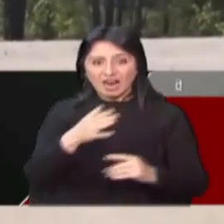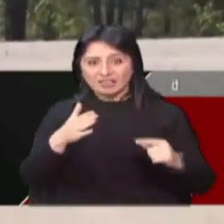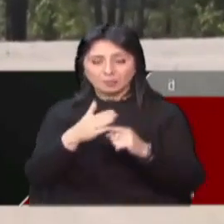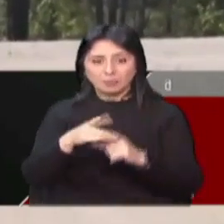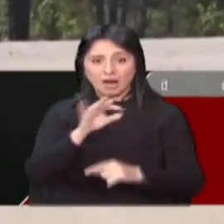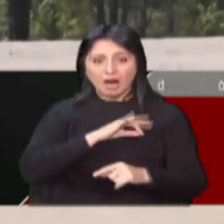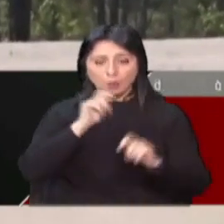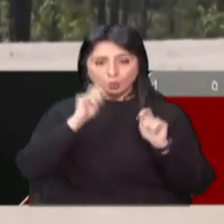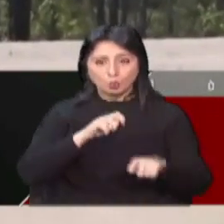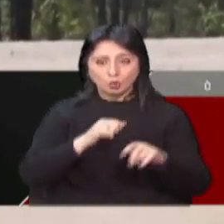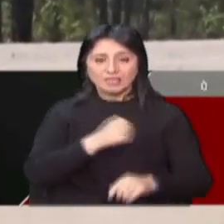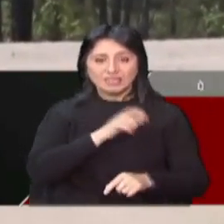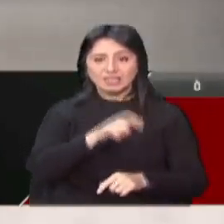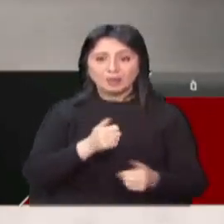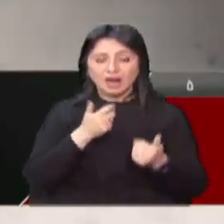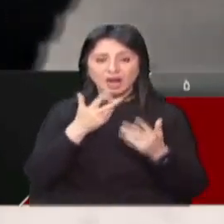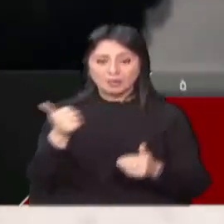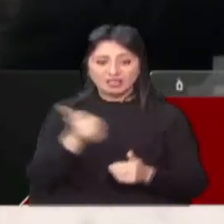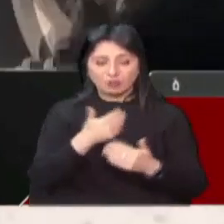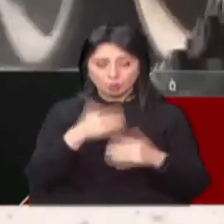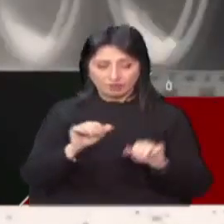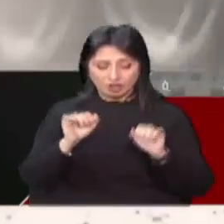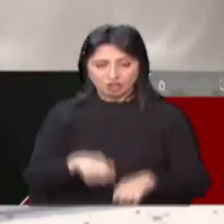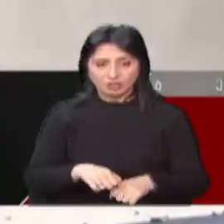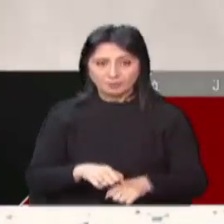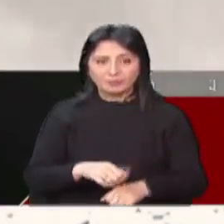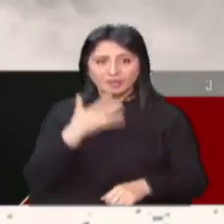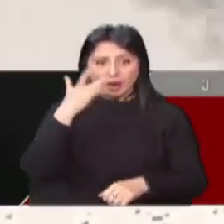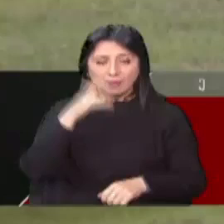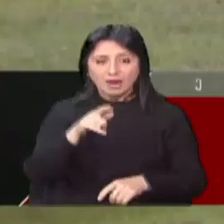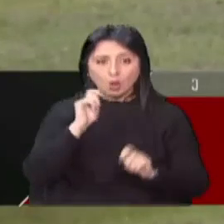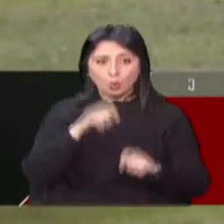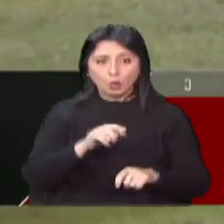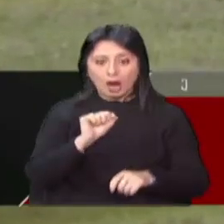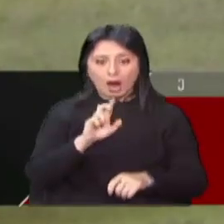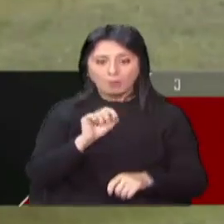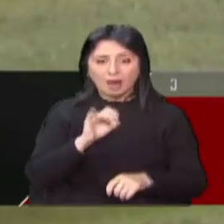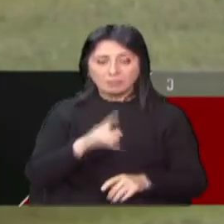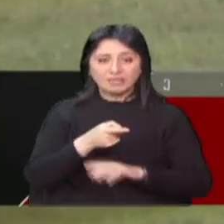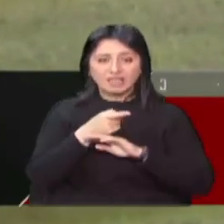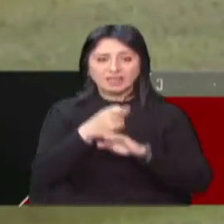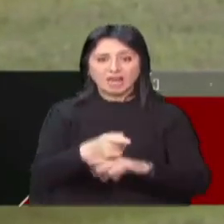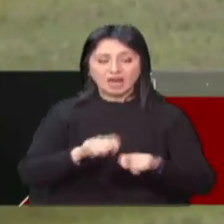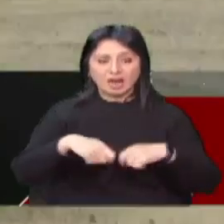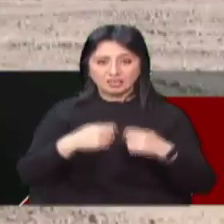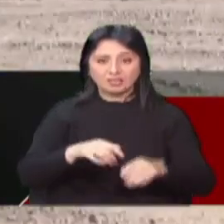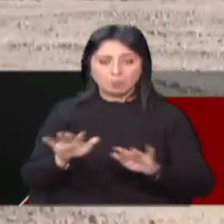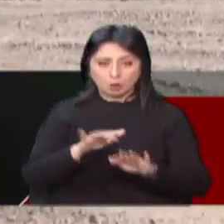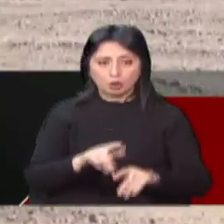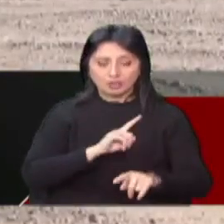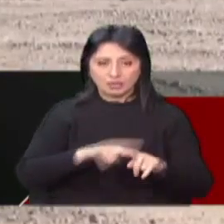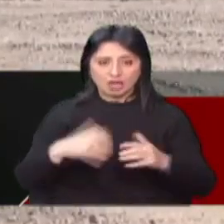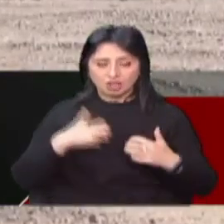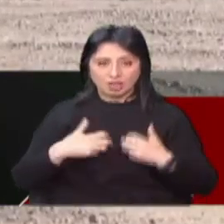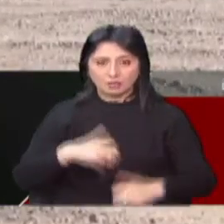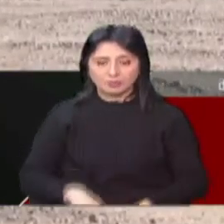უკრაინაში გამოყენებას სამხედროები რამდენიმე კვირაში უკვე შეძლებენ. შტატები უკრაინისთვის აბრამსის ტიპის ტანკების გადაცემის პროცესსაც